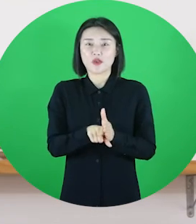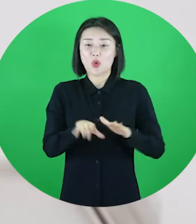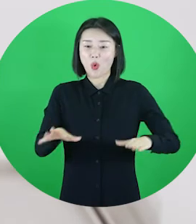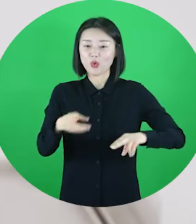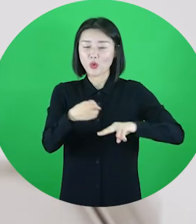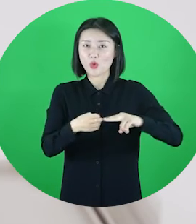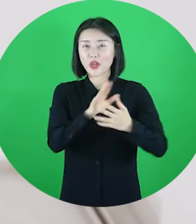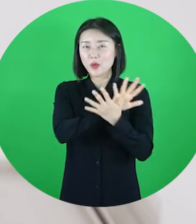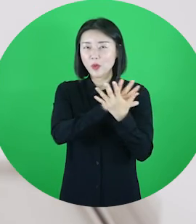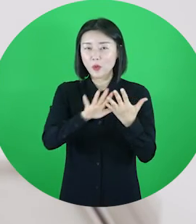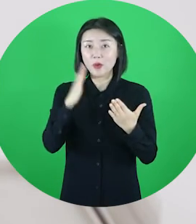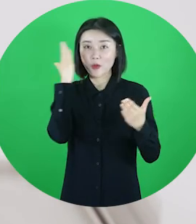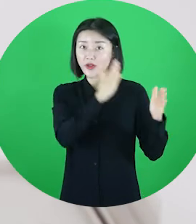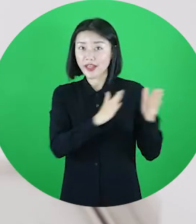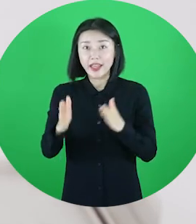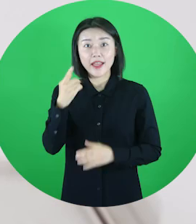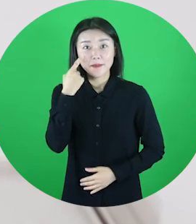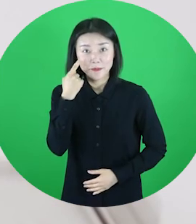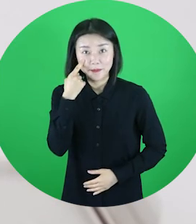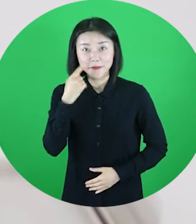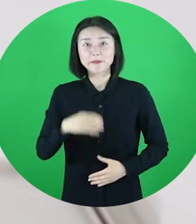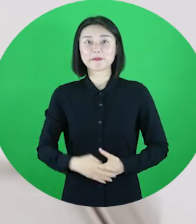해볼게요.